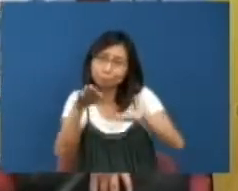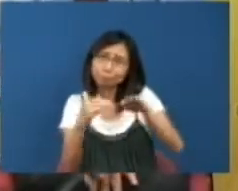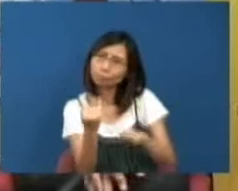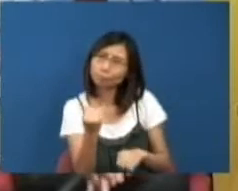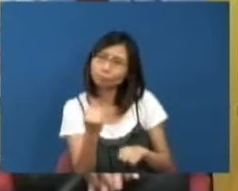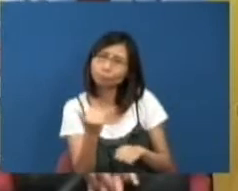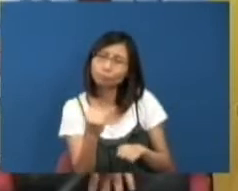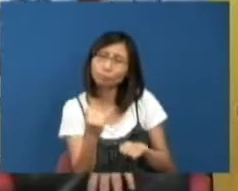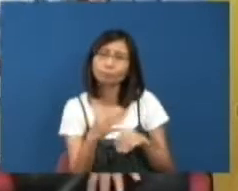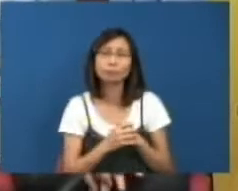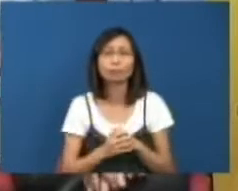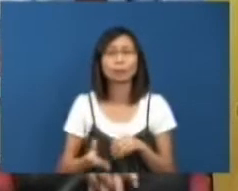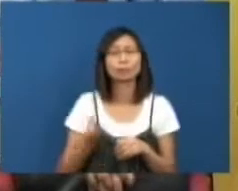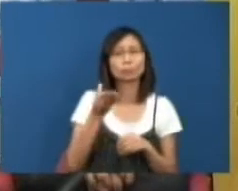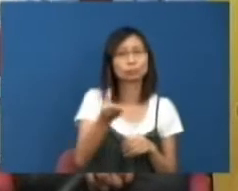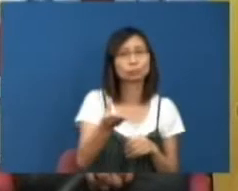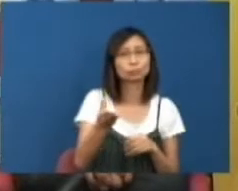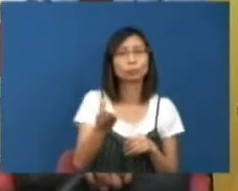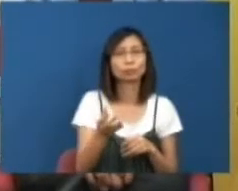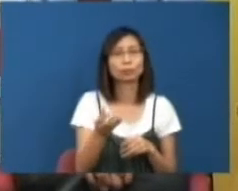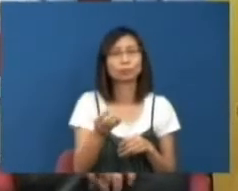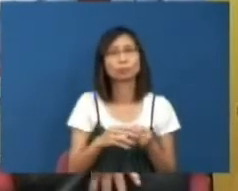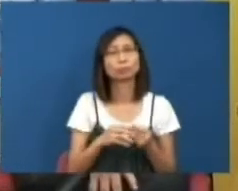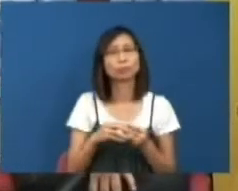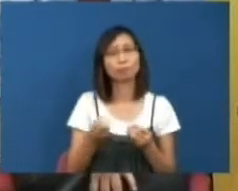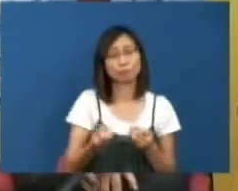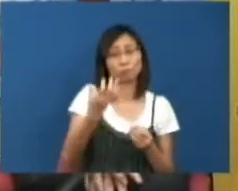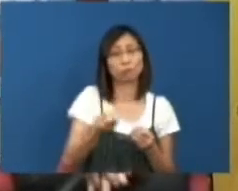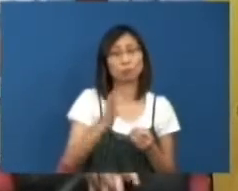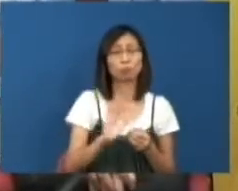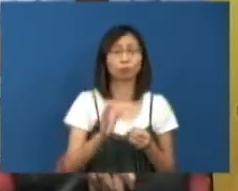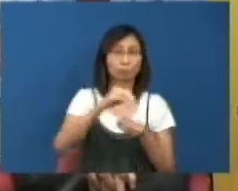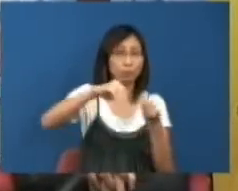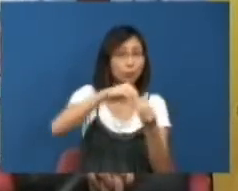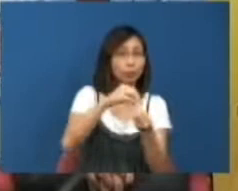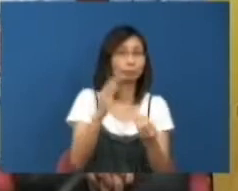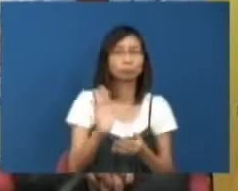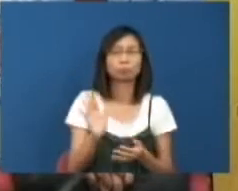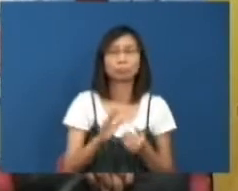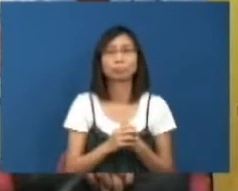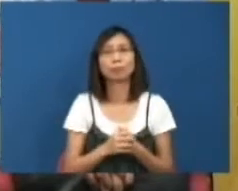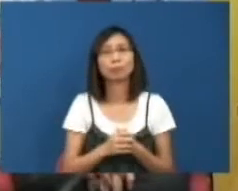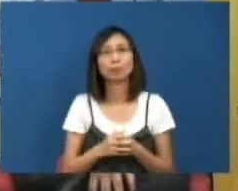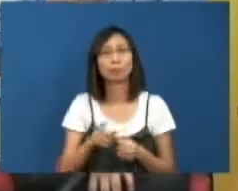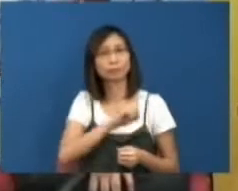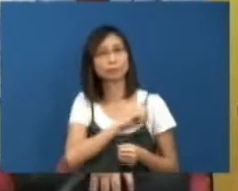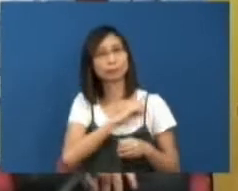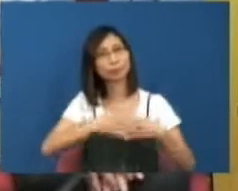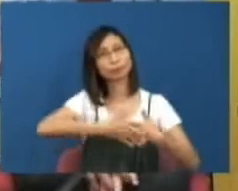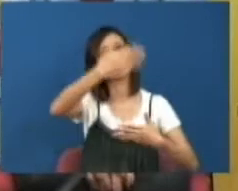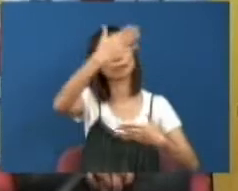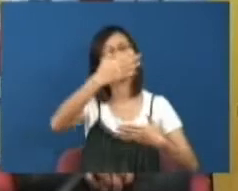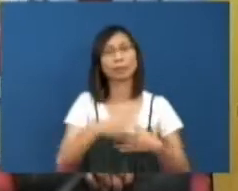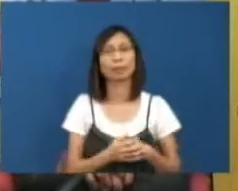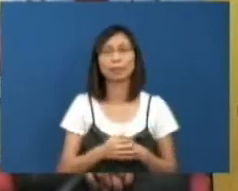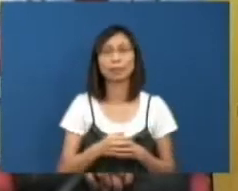係輸入嘅能源，唔需要用多核電啊或者火力發電，自己本身大廈咧可以咧就係產生到啲能源。譬如通過風車或